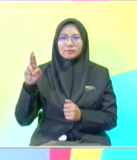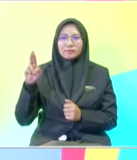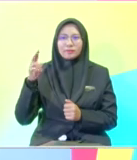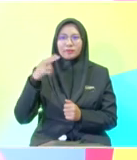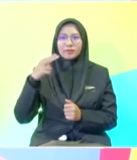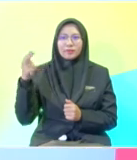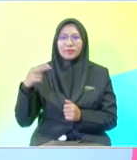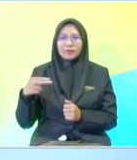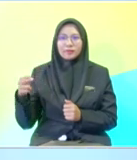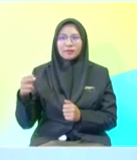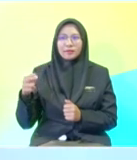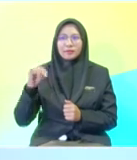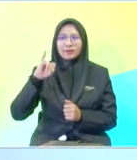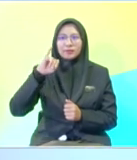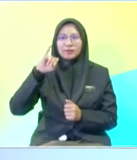Ada